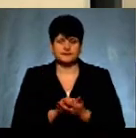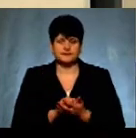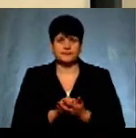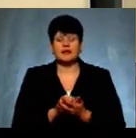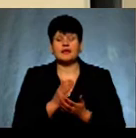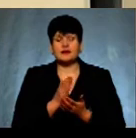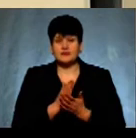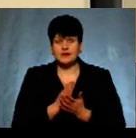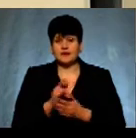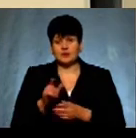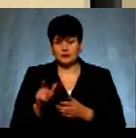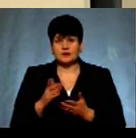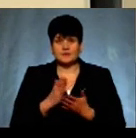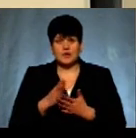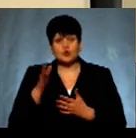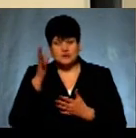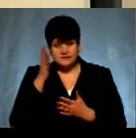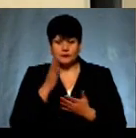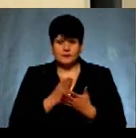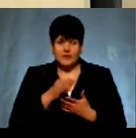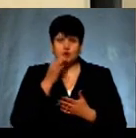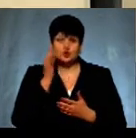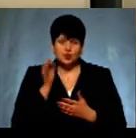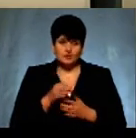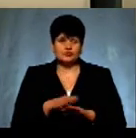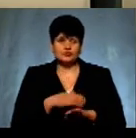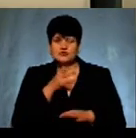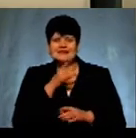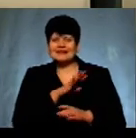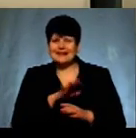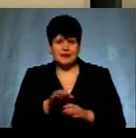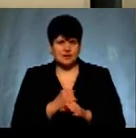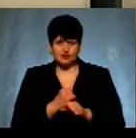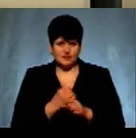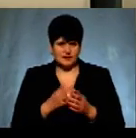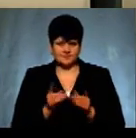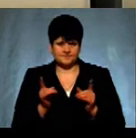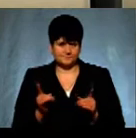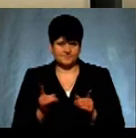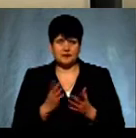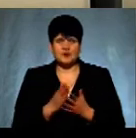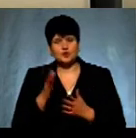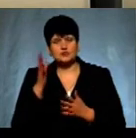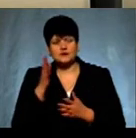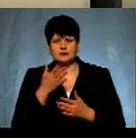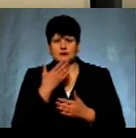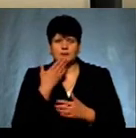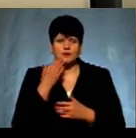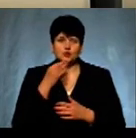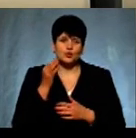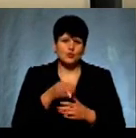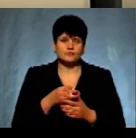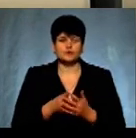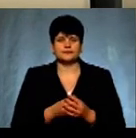люди мають певну освіту, мають певний досвід, якийсь тривалий час не працювали, або мають певну освіту, але не мають відповідного